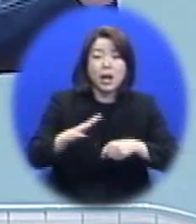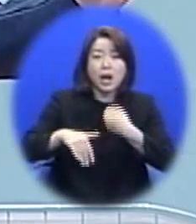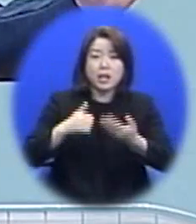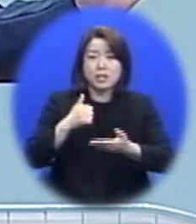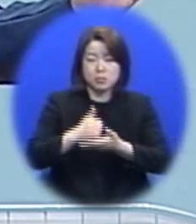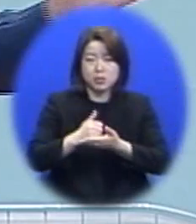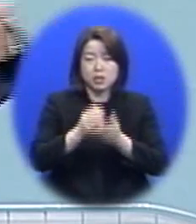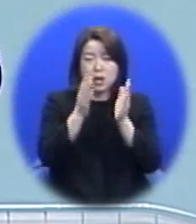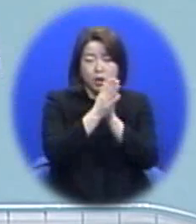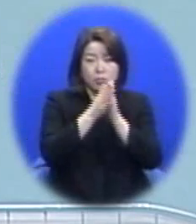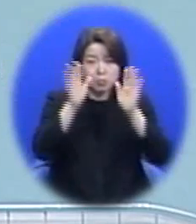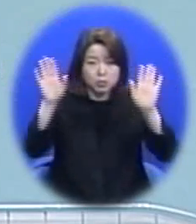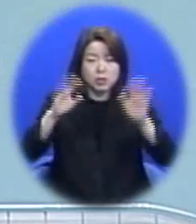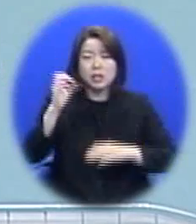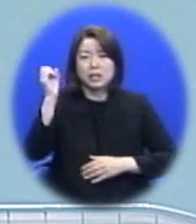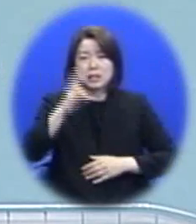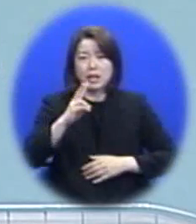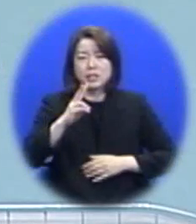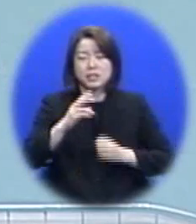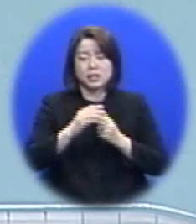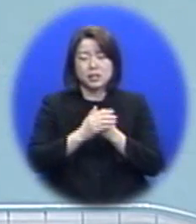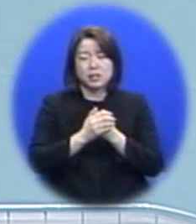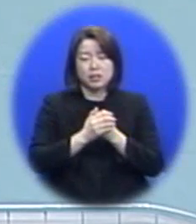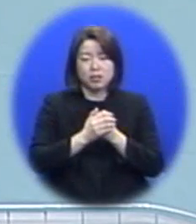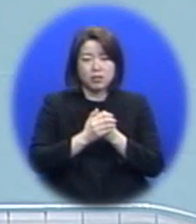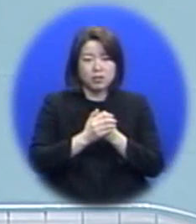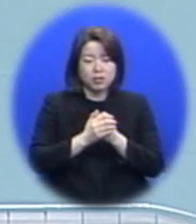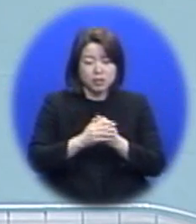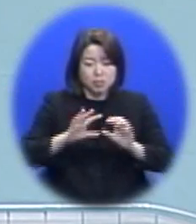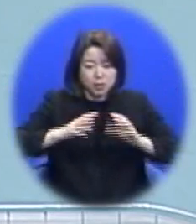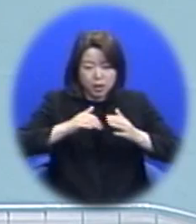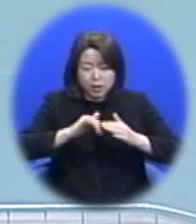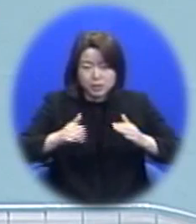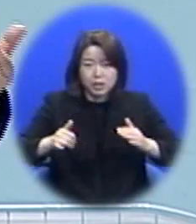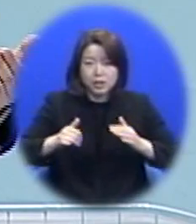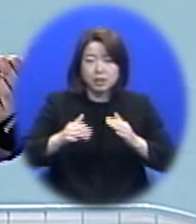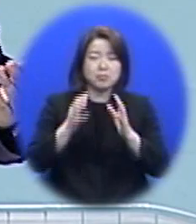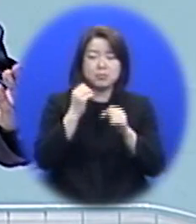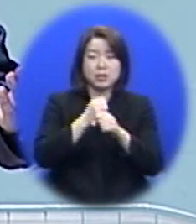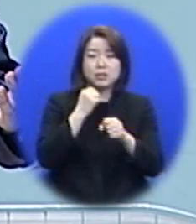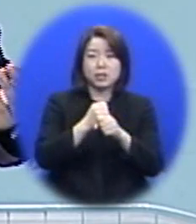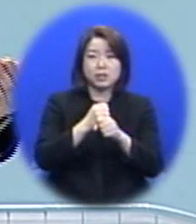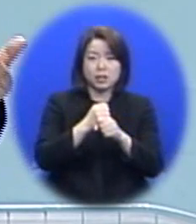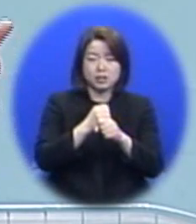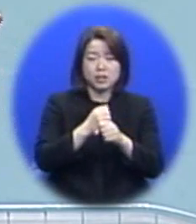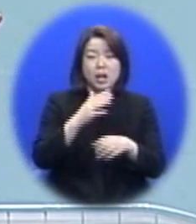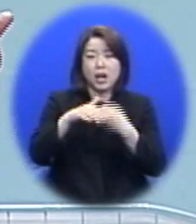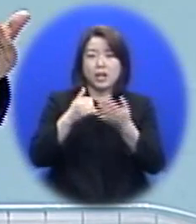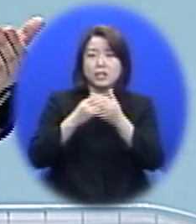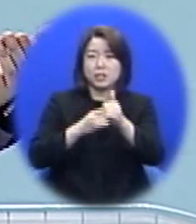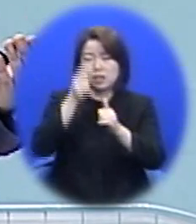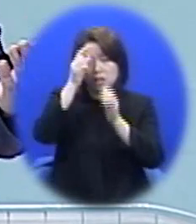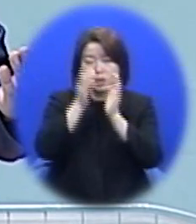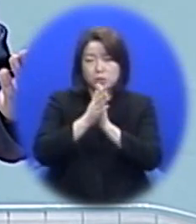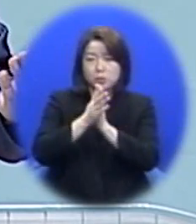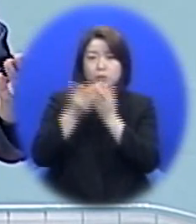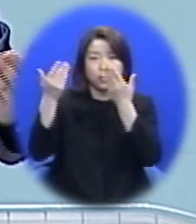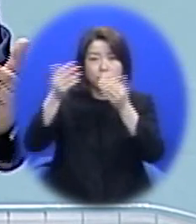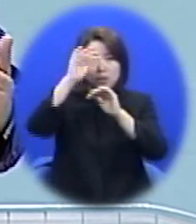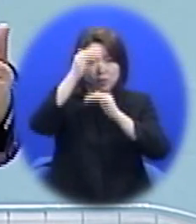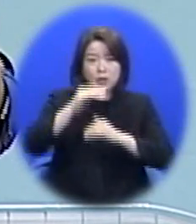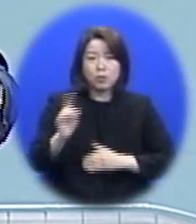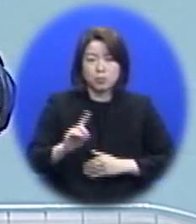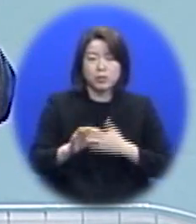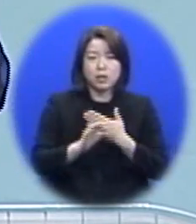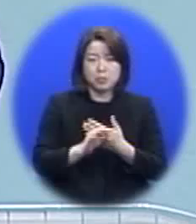새로 만드시겠다고 제안하시는 하나님 앞에 이렇게 기도했습니다. 출애굽기 32장 32절.